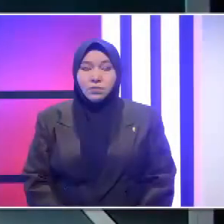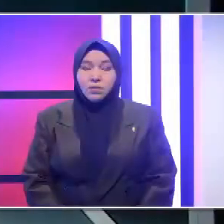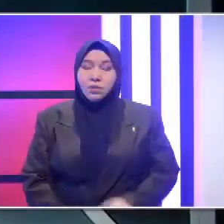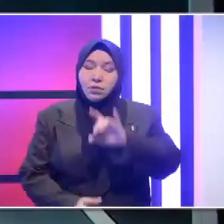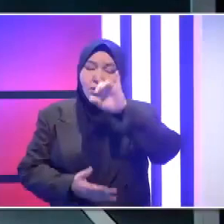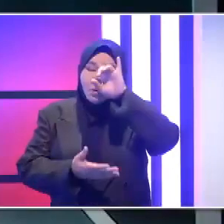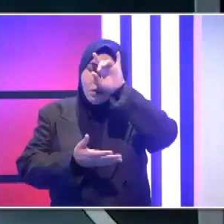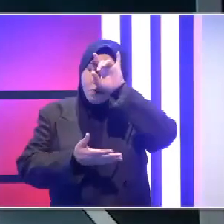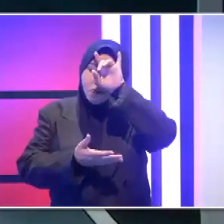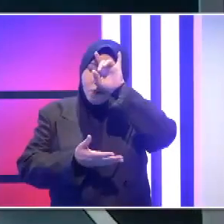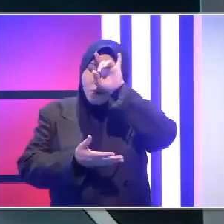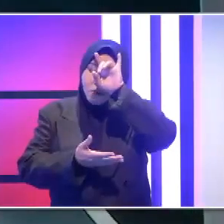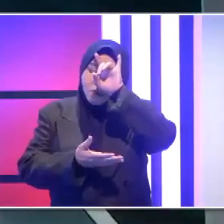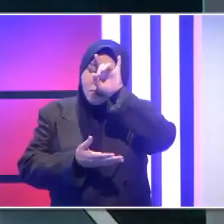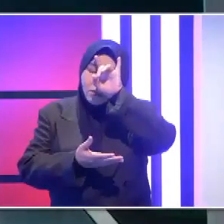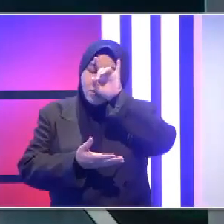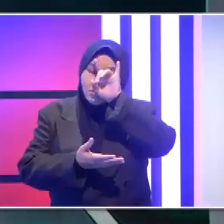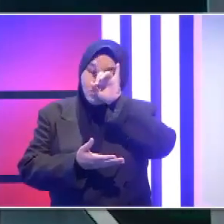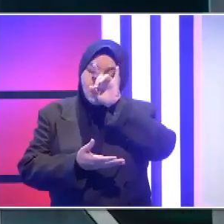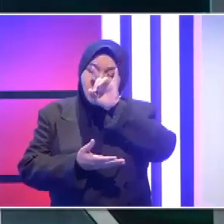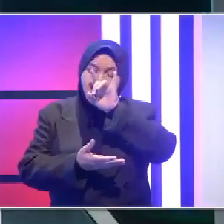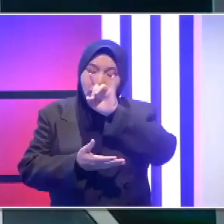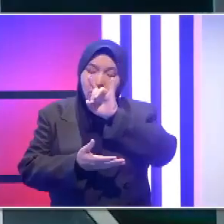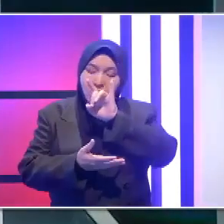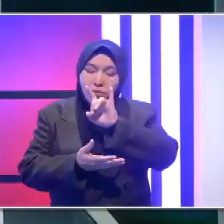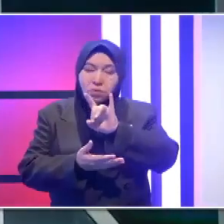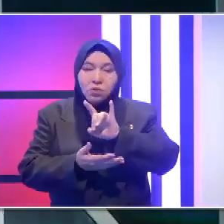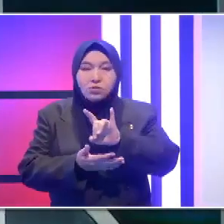elnoe gila himinasyaitonirrajim